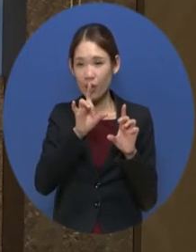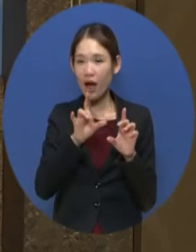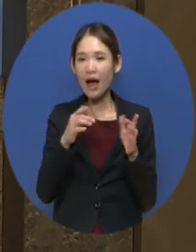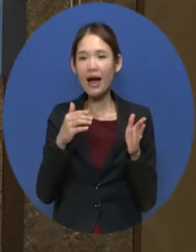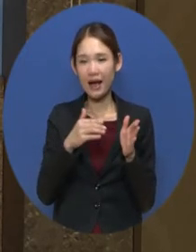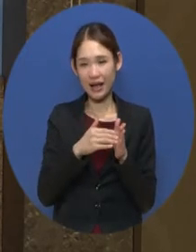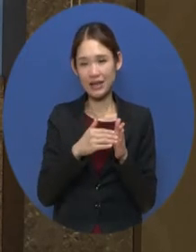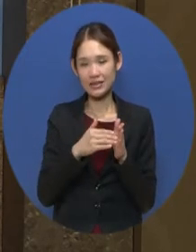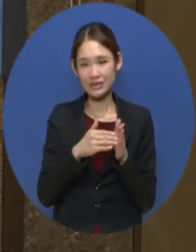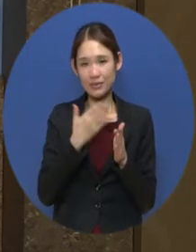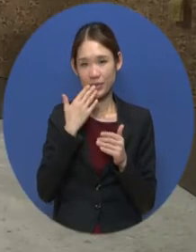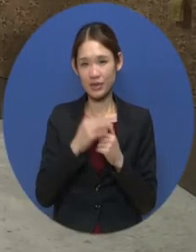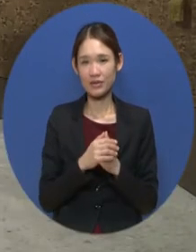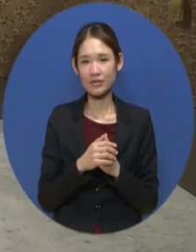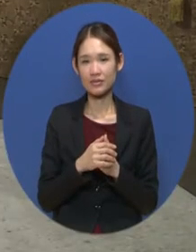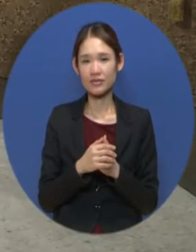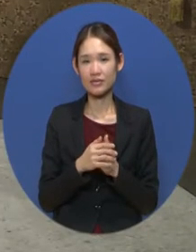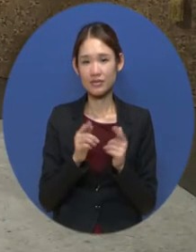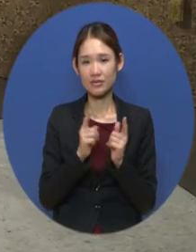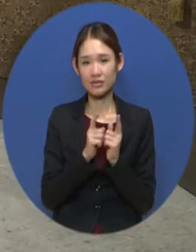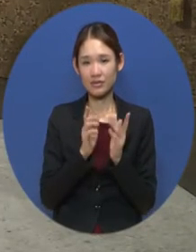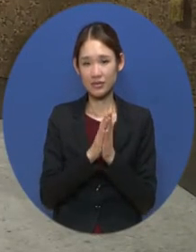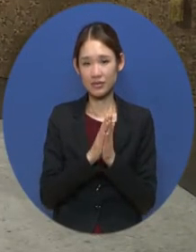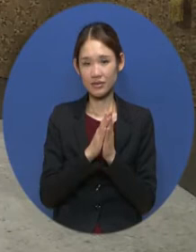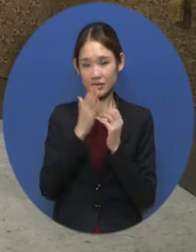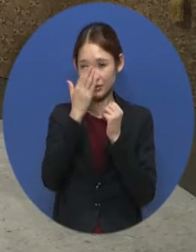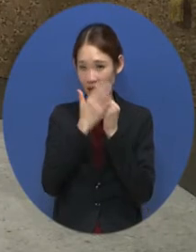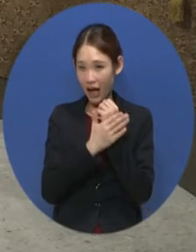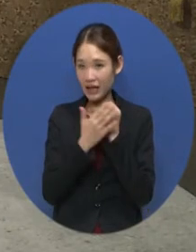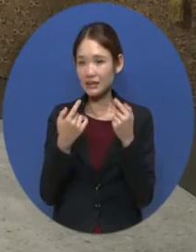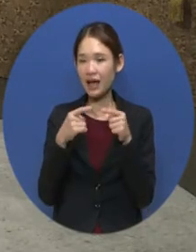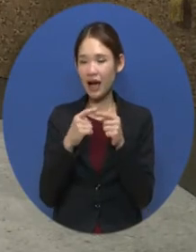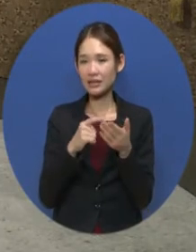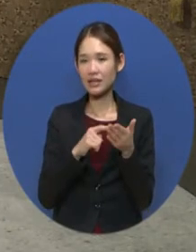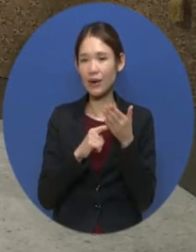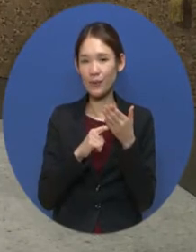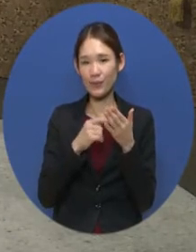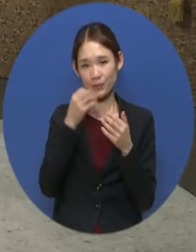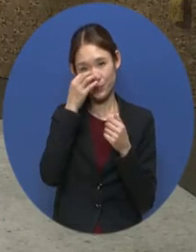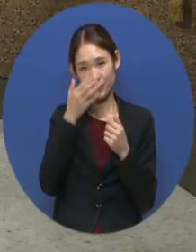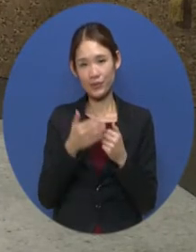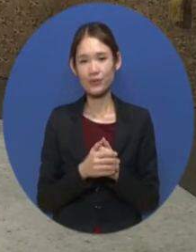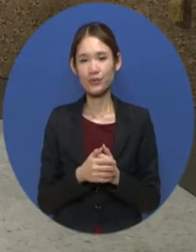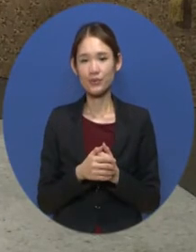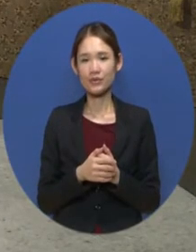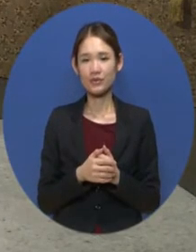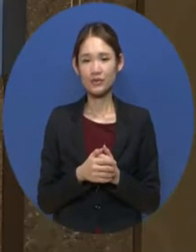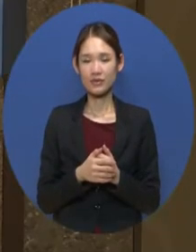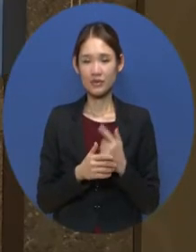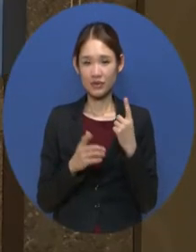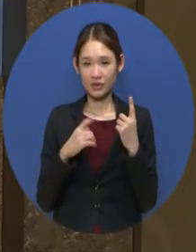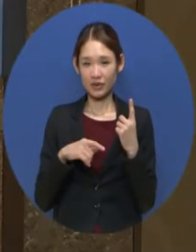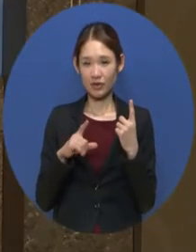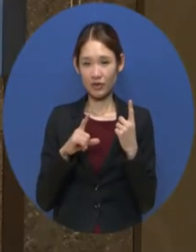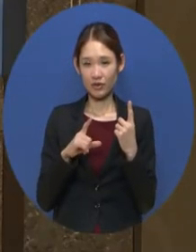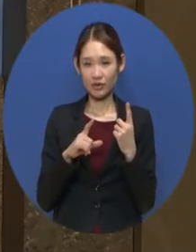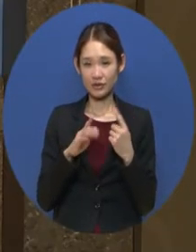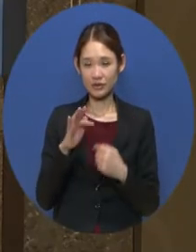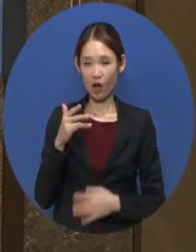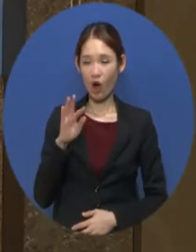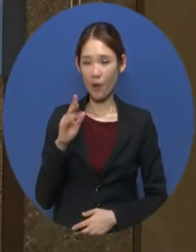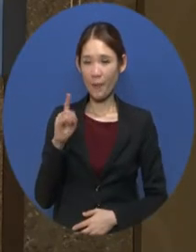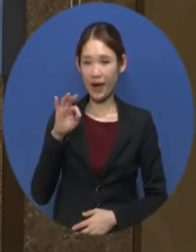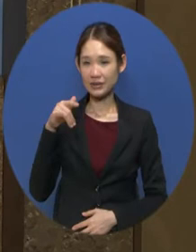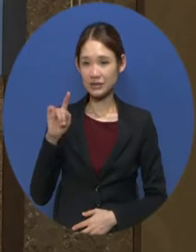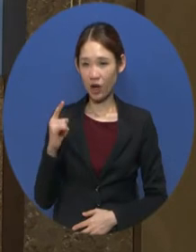모양이다까지도 아실 수가 있습니다. 실제 그 사진도 같이 뜨나요? 예, 예 같이 뜹니다. 보여드릴게요. 네. 그리고 또 한 가지는 처방전